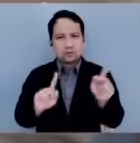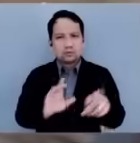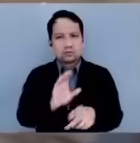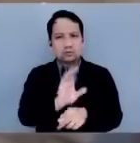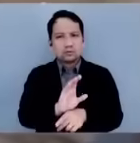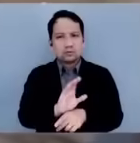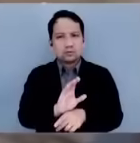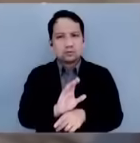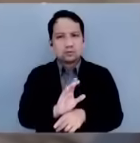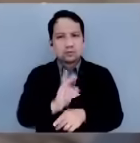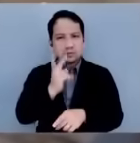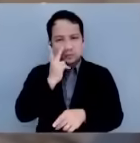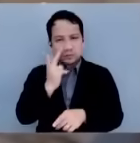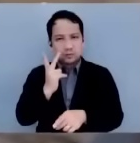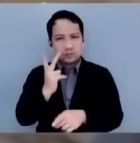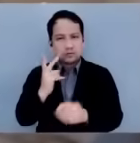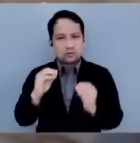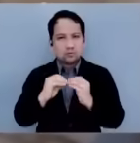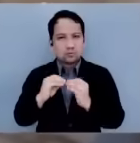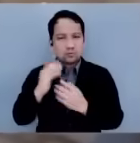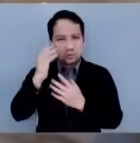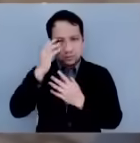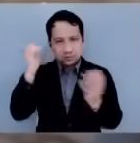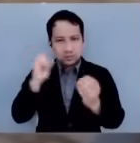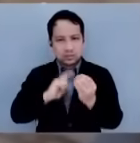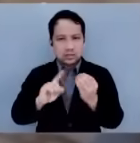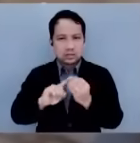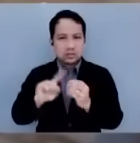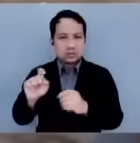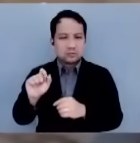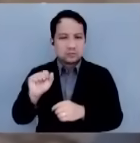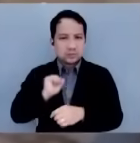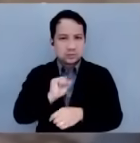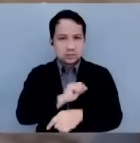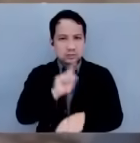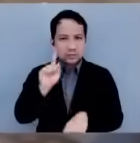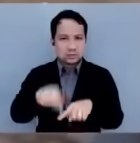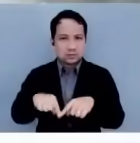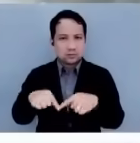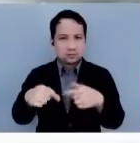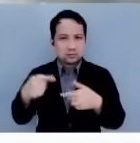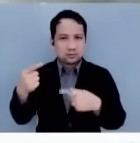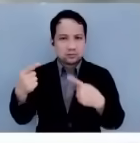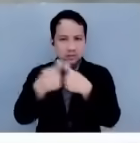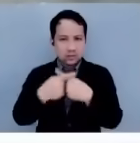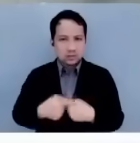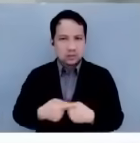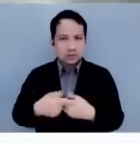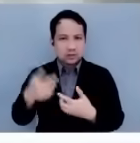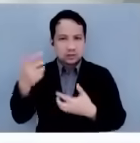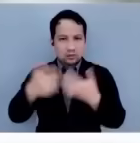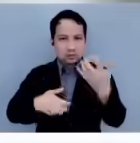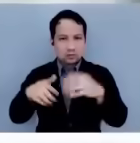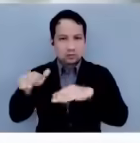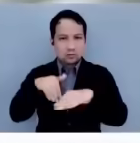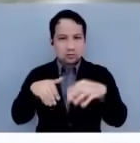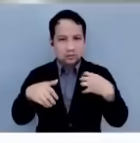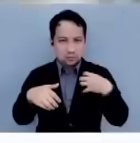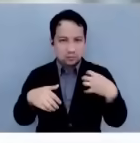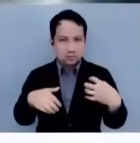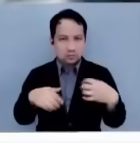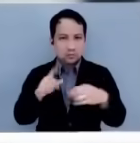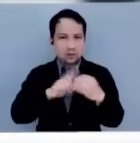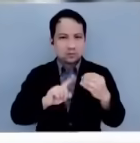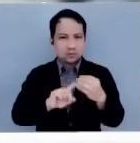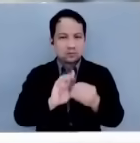yan lalo pang nag-init ang ulo ng senador sa hindi magkakatugmang salaysay ng mga ipin aag na pul kaugnay